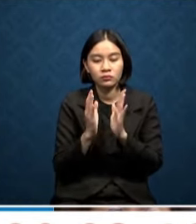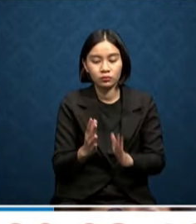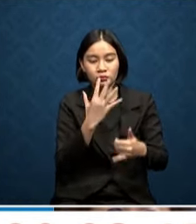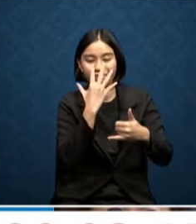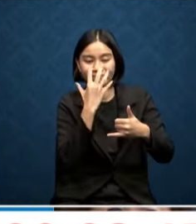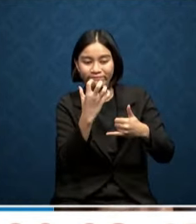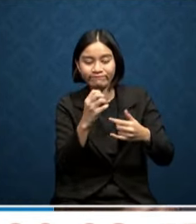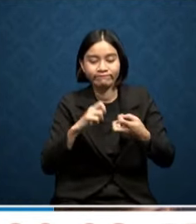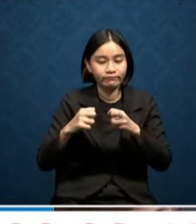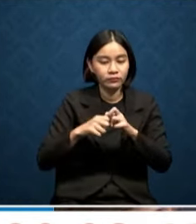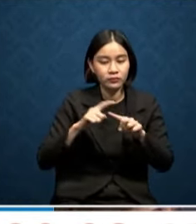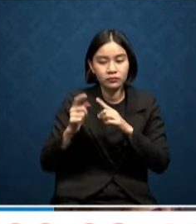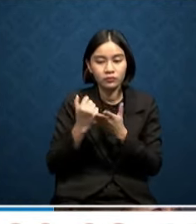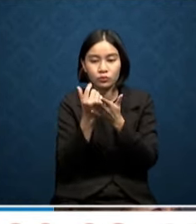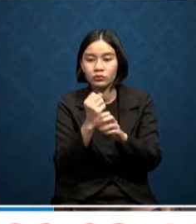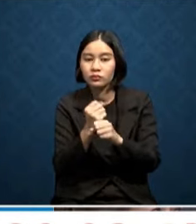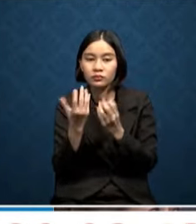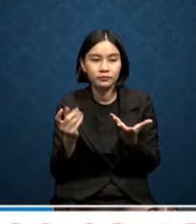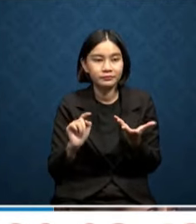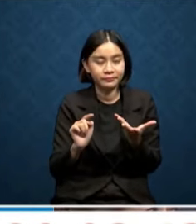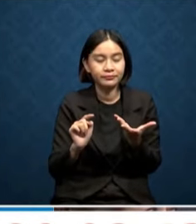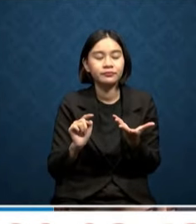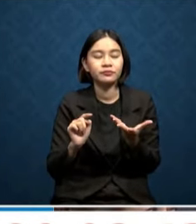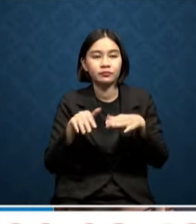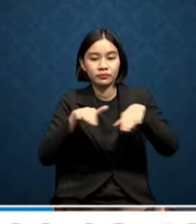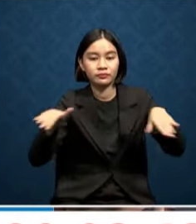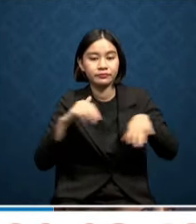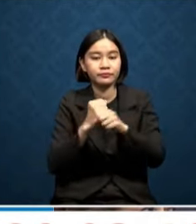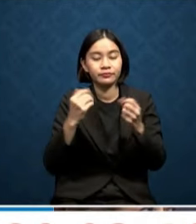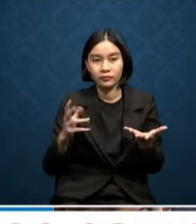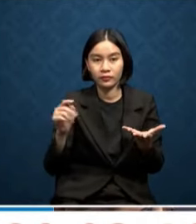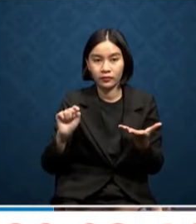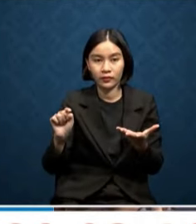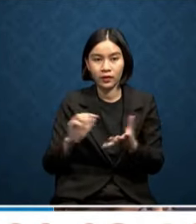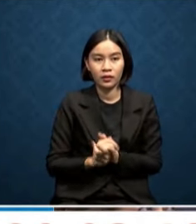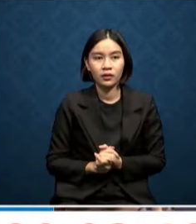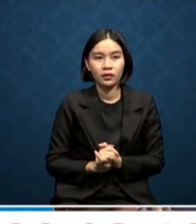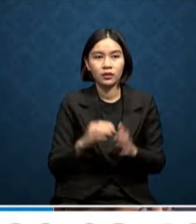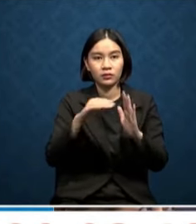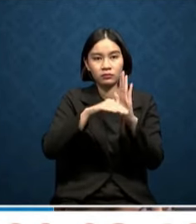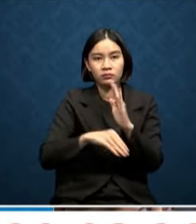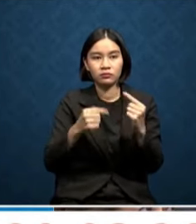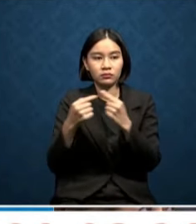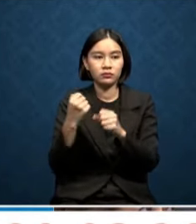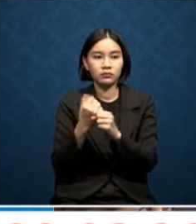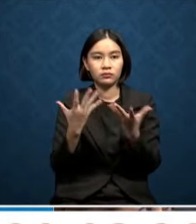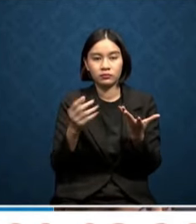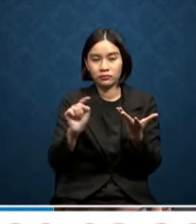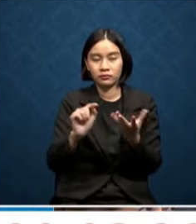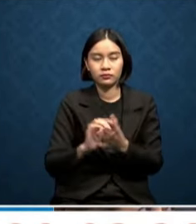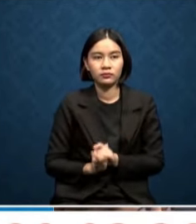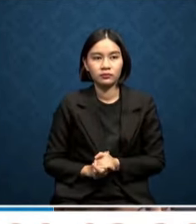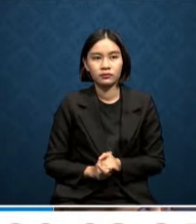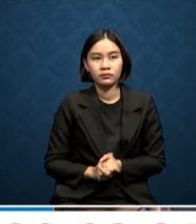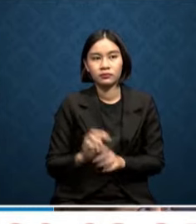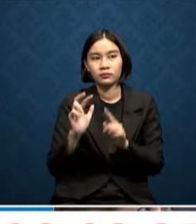กระทบจะเยียวยาเขาอย่างไรมาตรการอย่างไรแล้วก็เอ่อท่านจะดำเนินการอย่างไรนะคะ